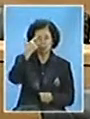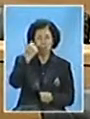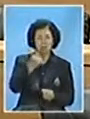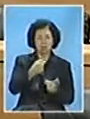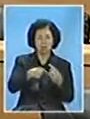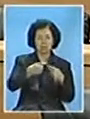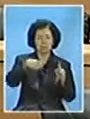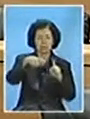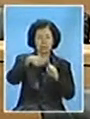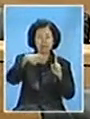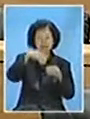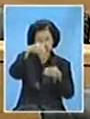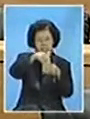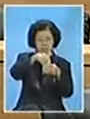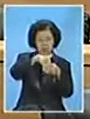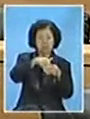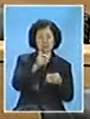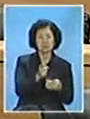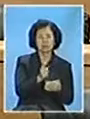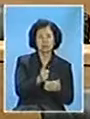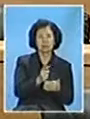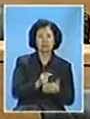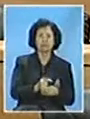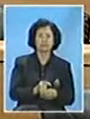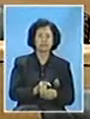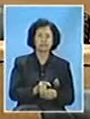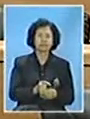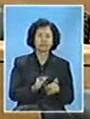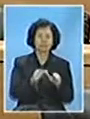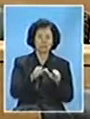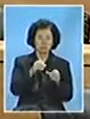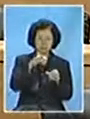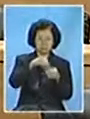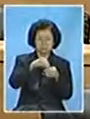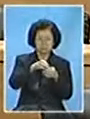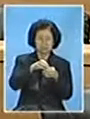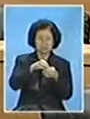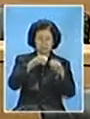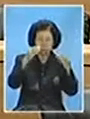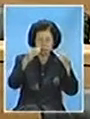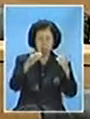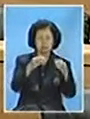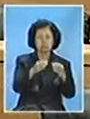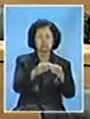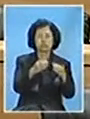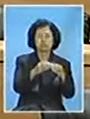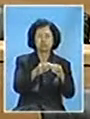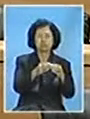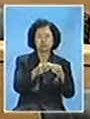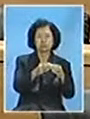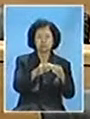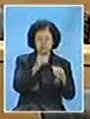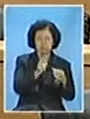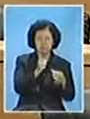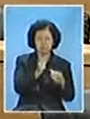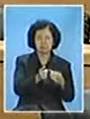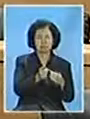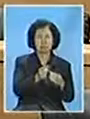การเลือกตั้งเนี่ยถือว่าเป็นผู้ที่อยู่ในวงการตรงนั้นอย่างแท้จริงน